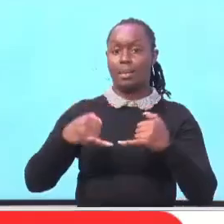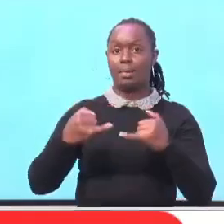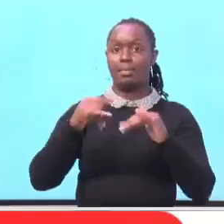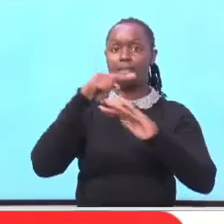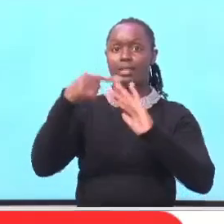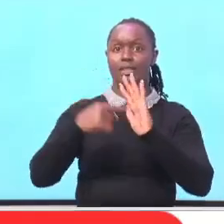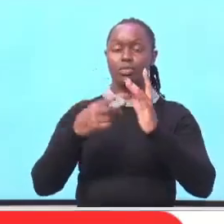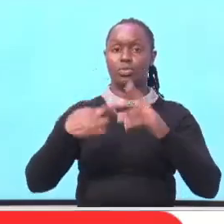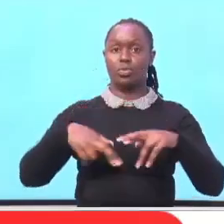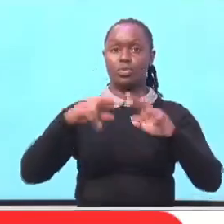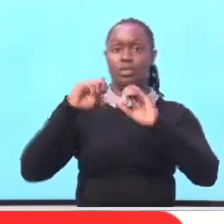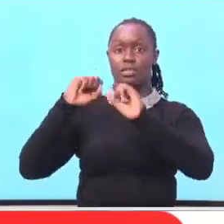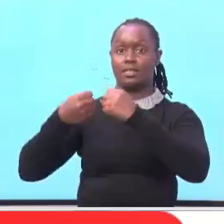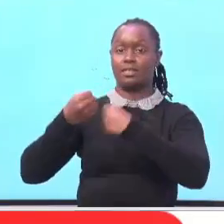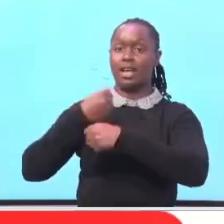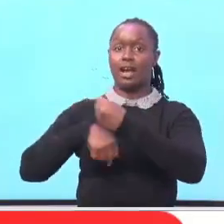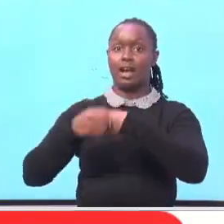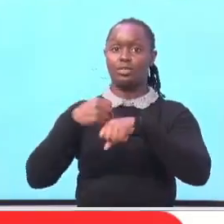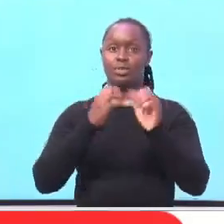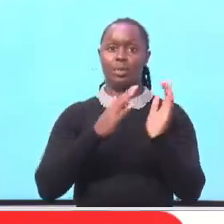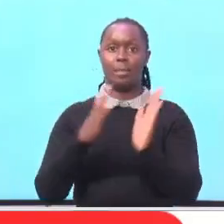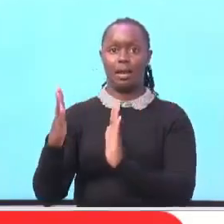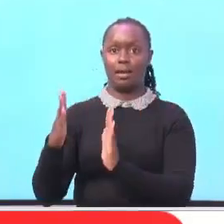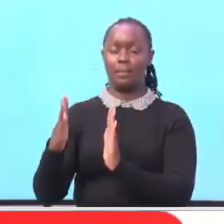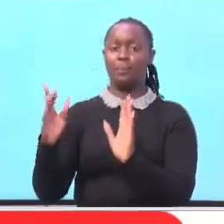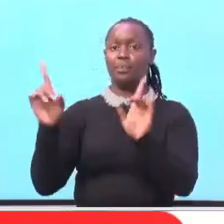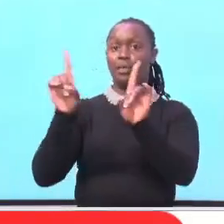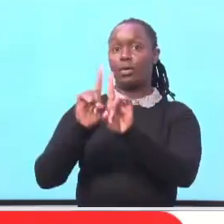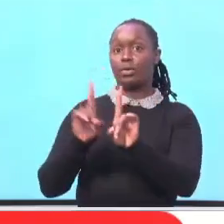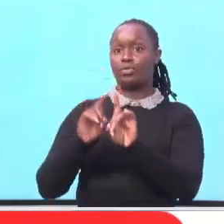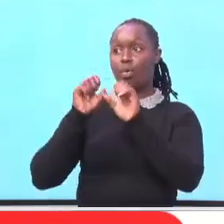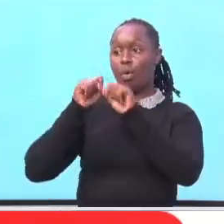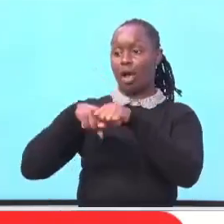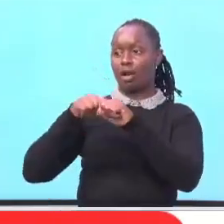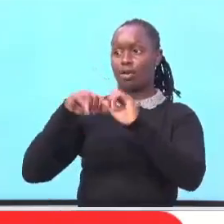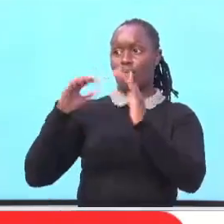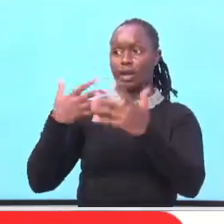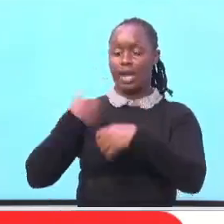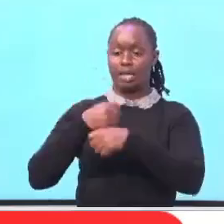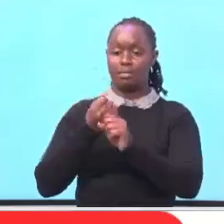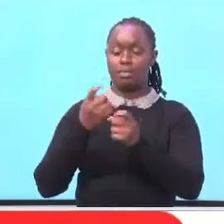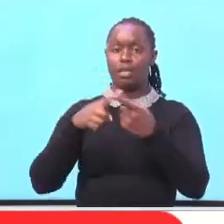inandia Rose Haroldo Wae Mkye inozo Z Z